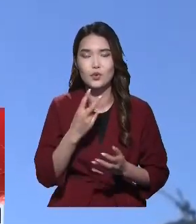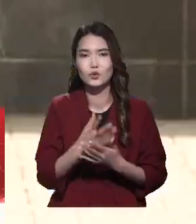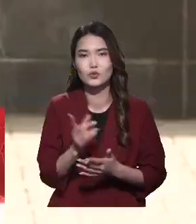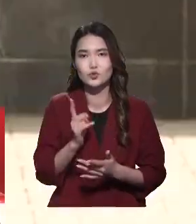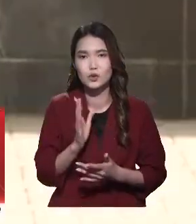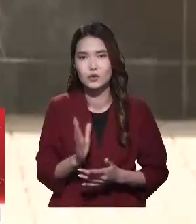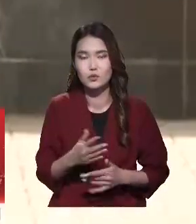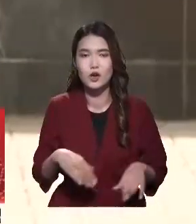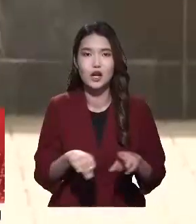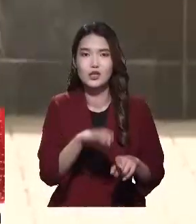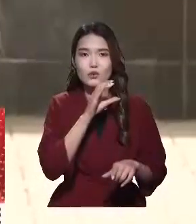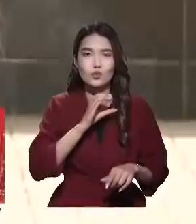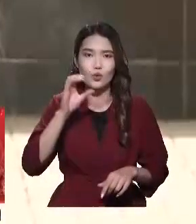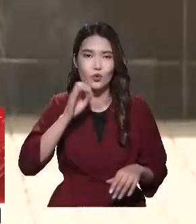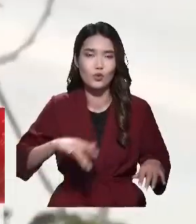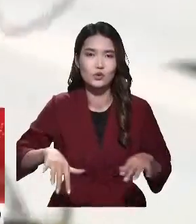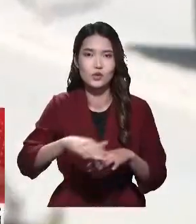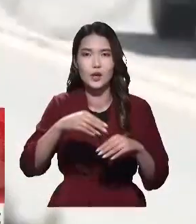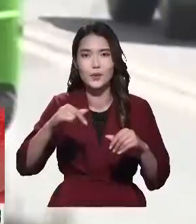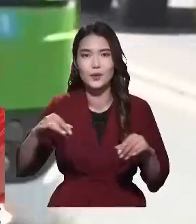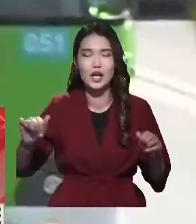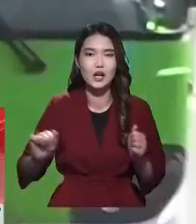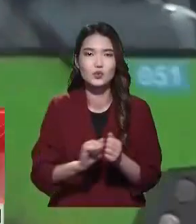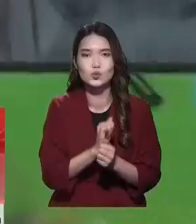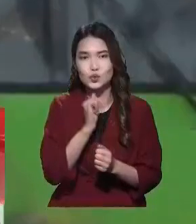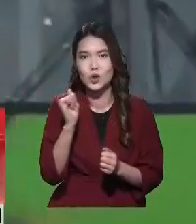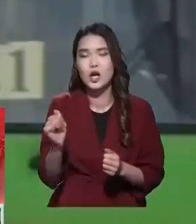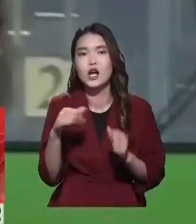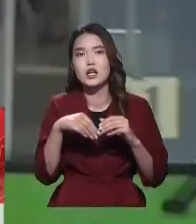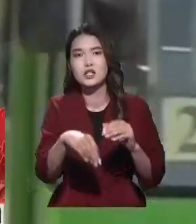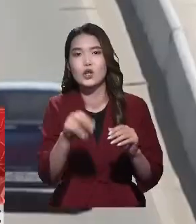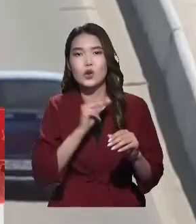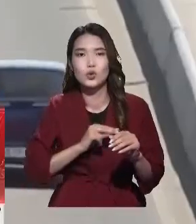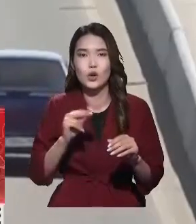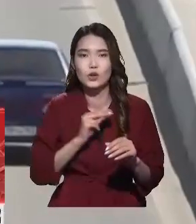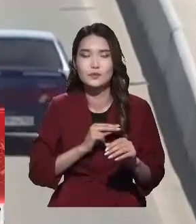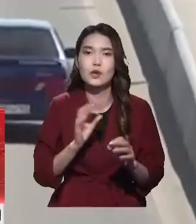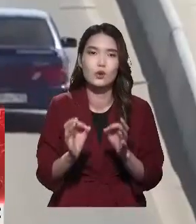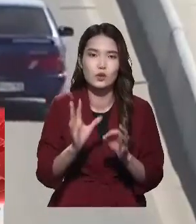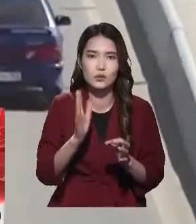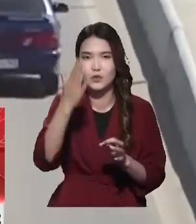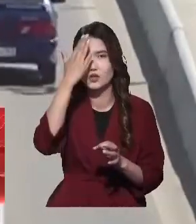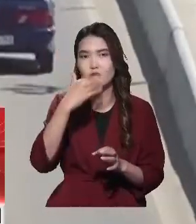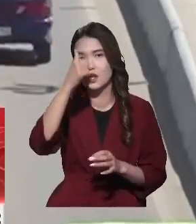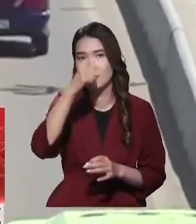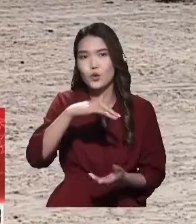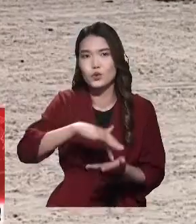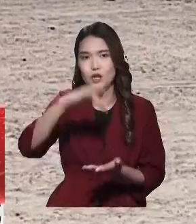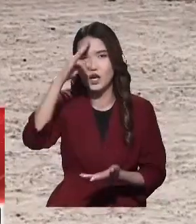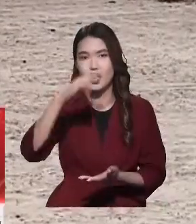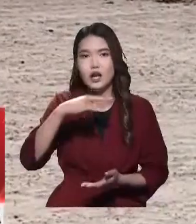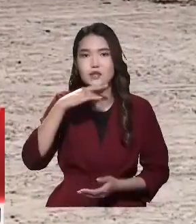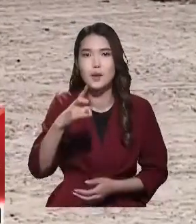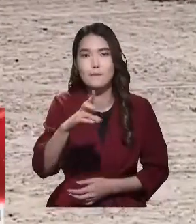күтіледі. Сондай ақ солтүстік өңірдегі топырақтағы ылғал қоры егін жұмыстарына қолайлы болады. Жаз маусымының ортасында